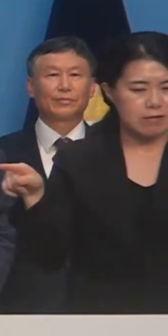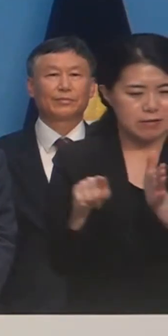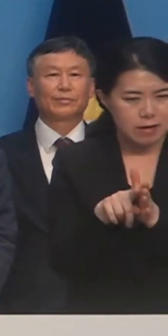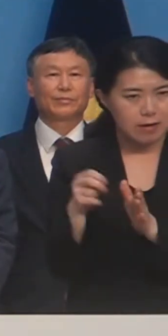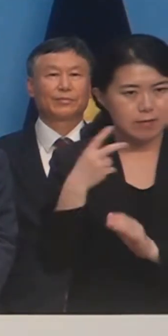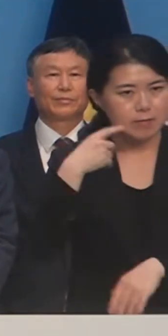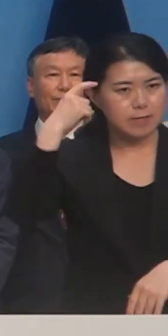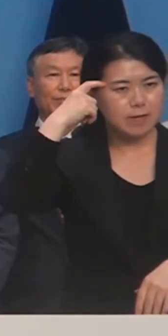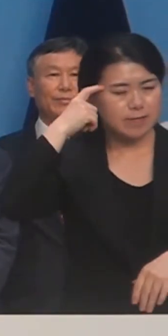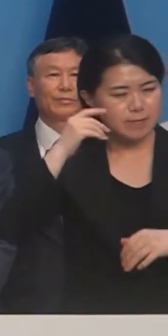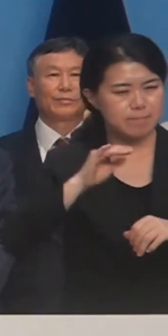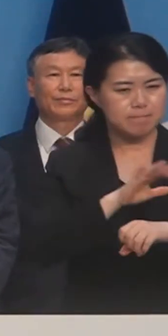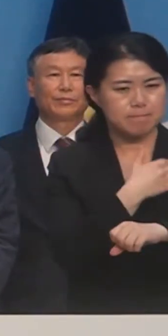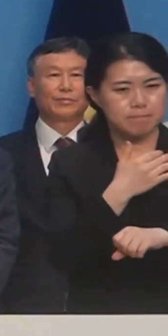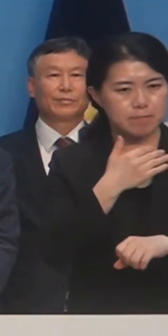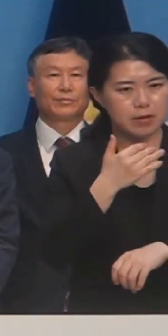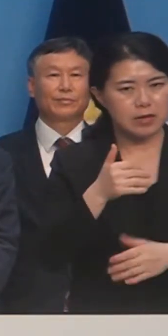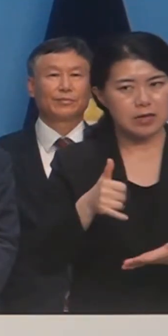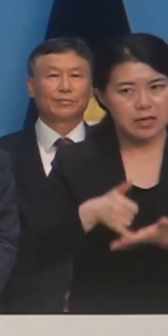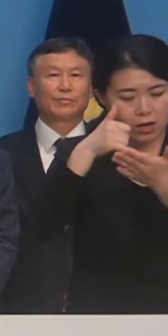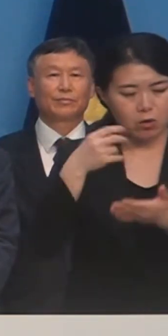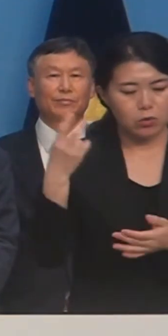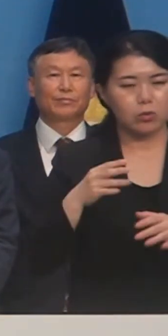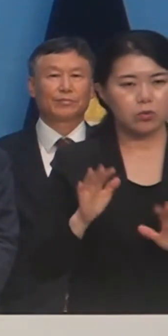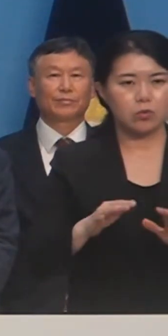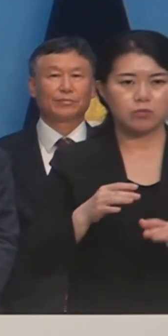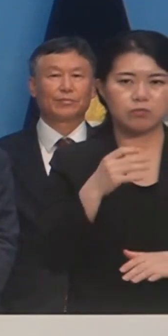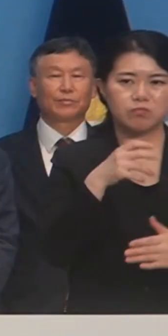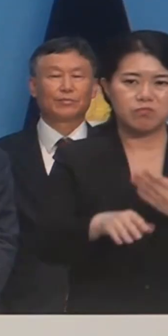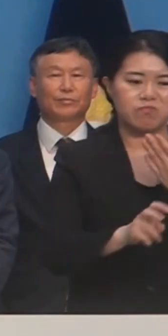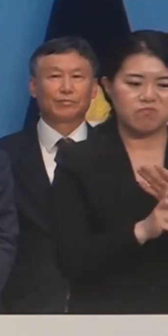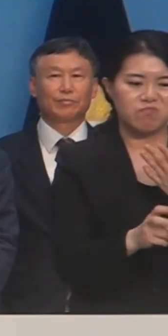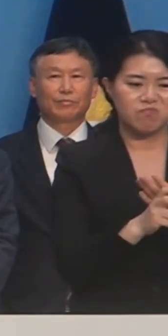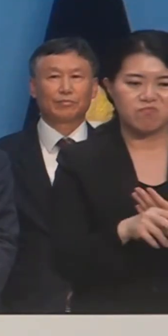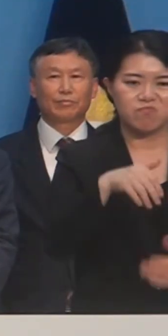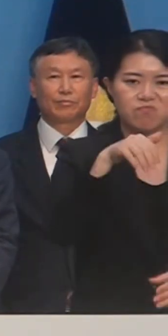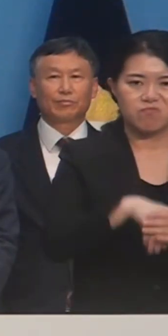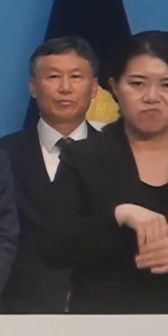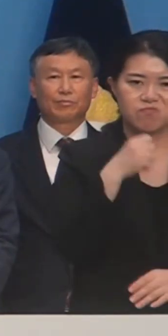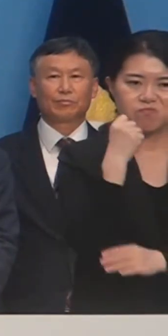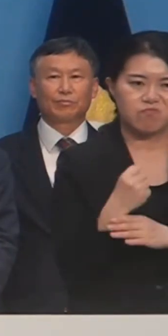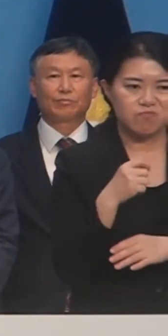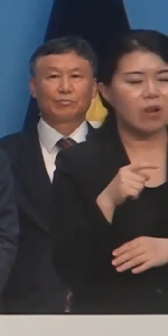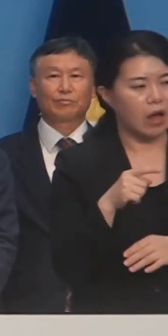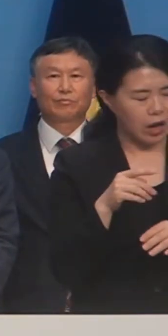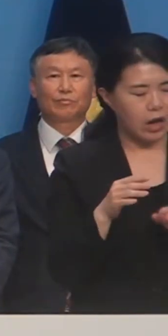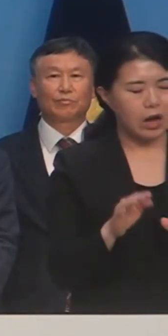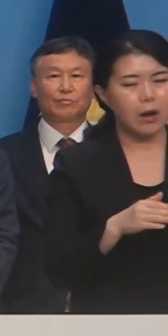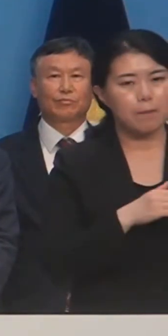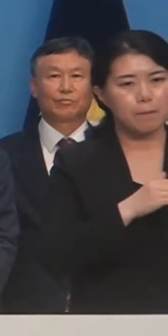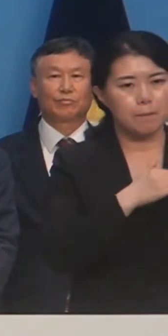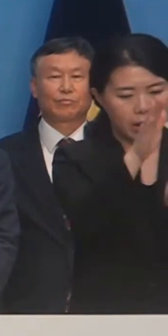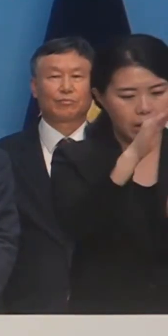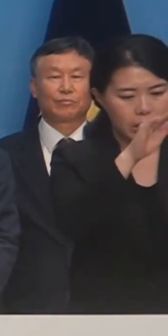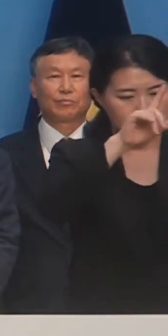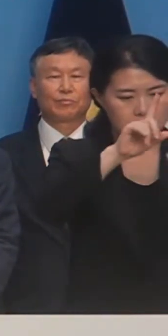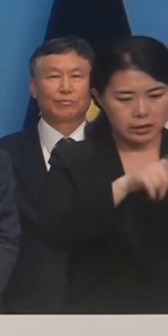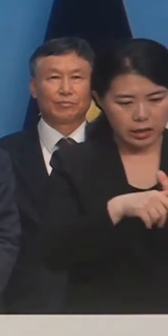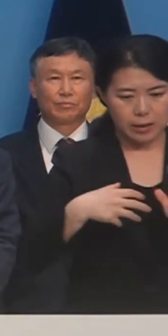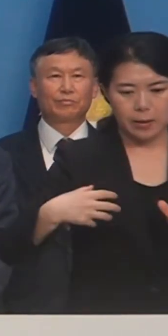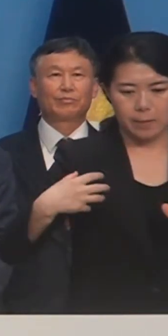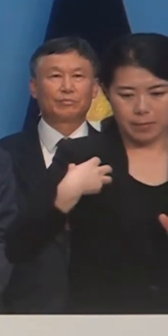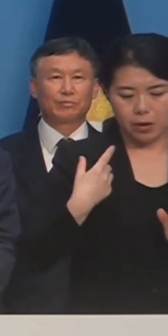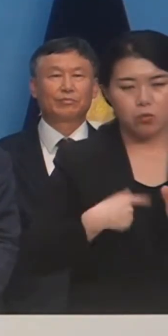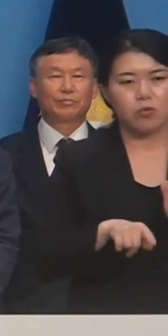정신적 인격 추구와 부정선거 카르텔 트럼프의 제2기에 강조하고 있는 그 척결에